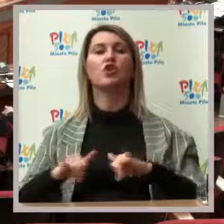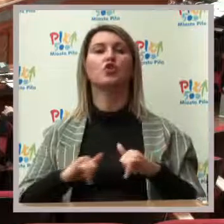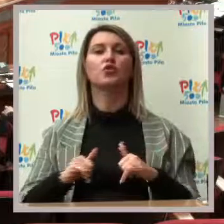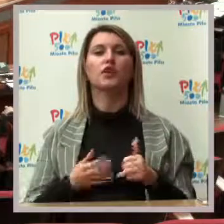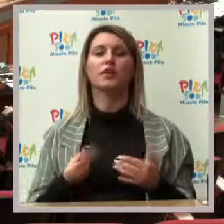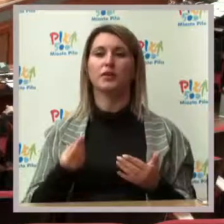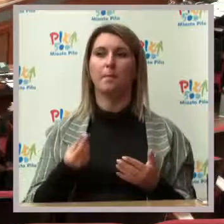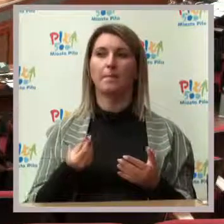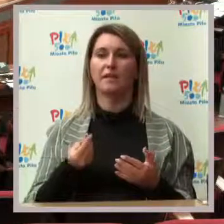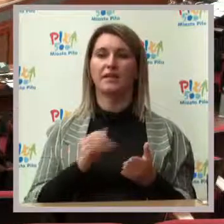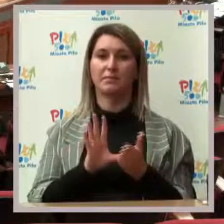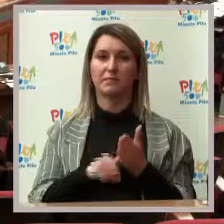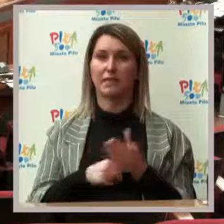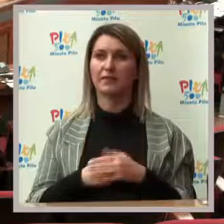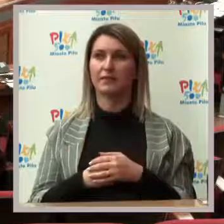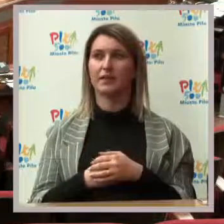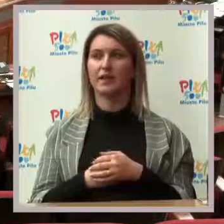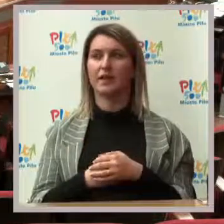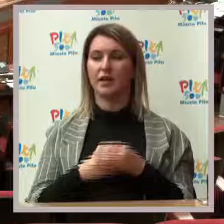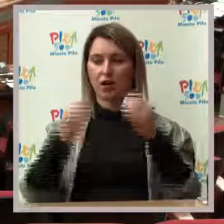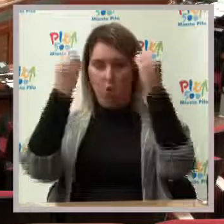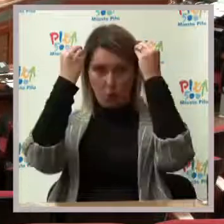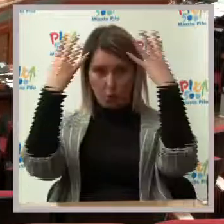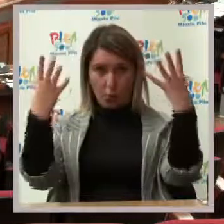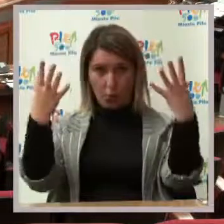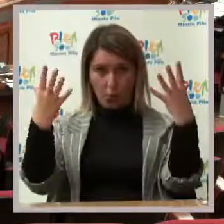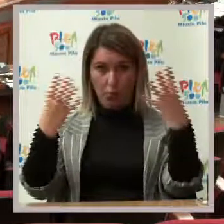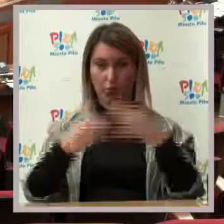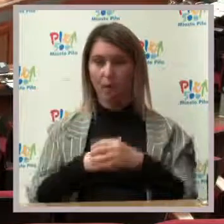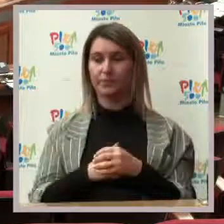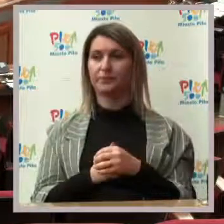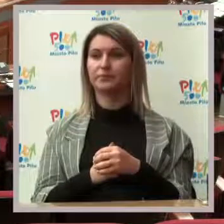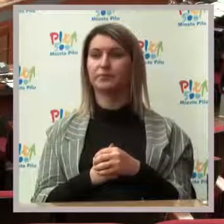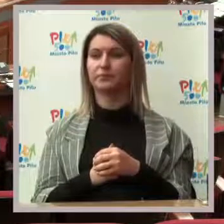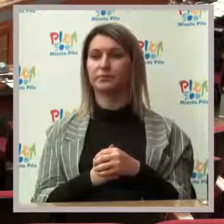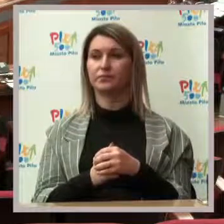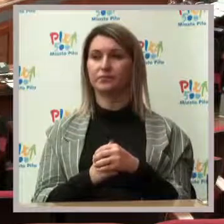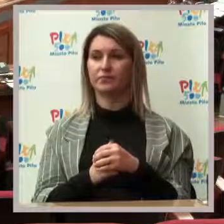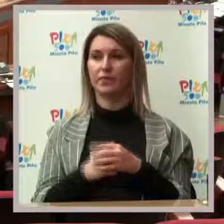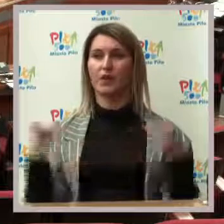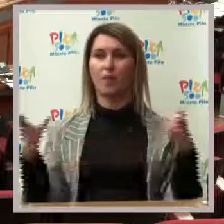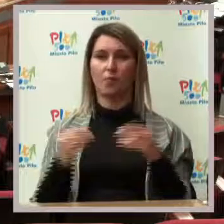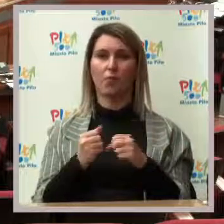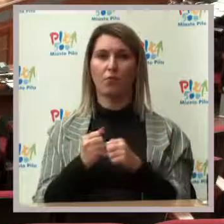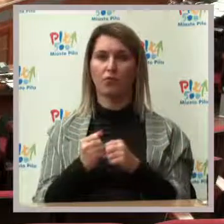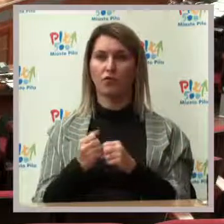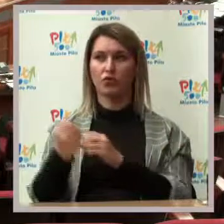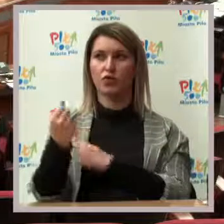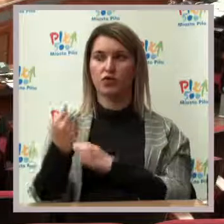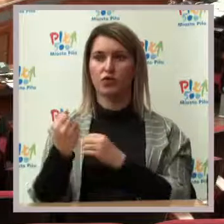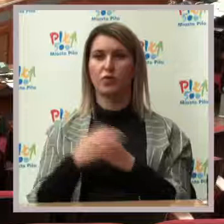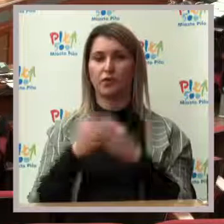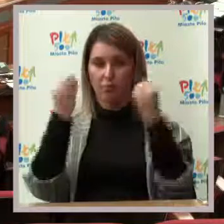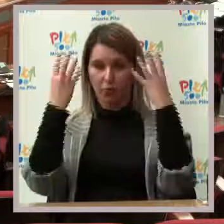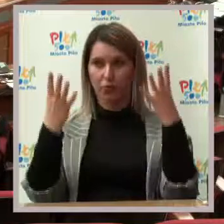zarządzanie majątkiem miasta na bardziej sprawne, połączyć siły z innymi, chociażby w zakresie